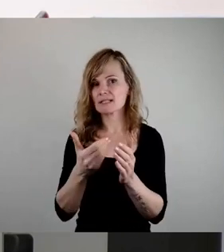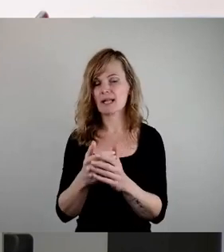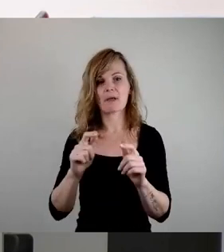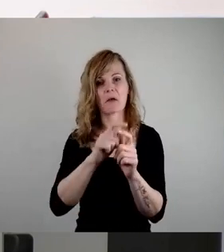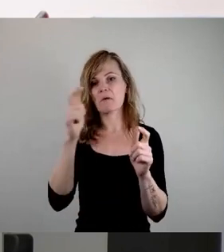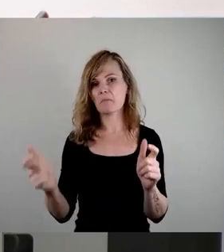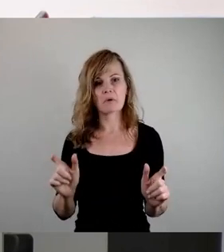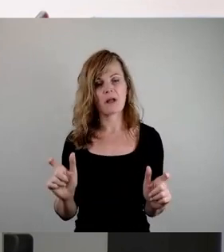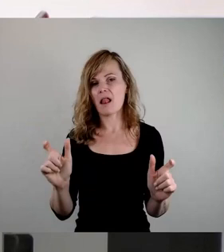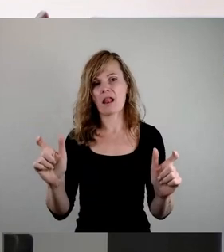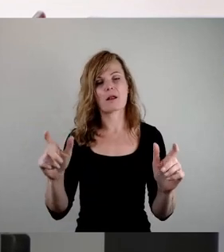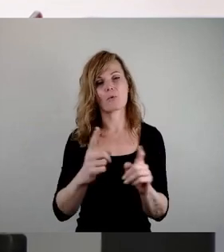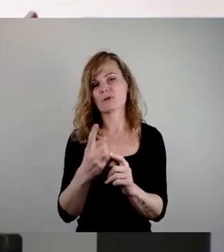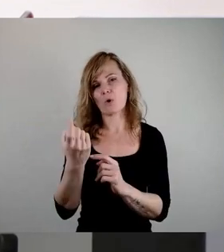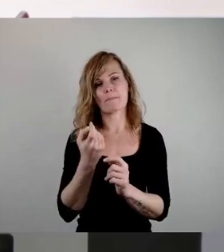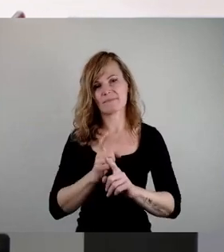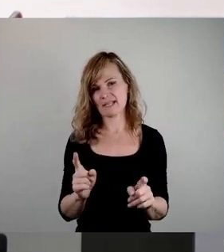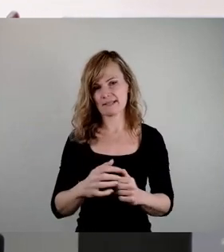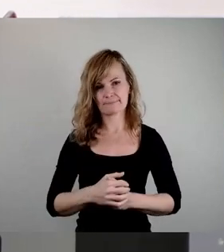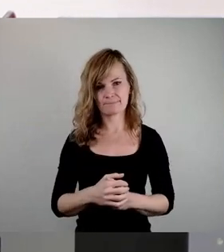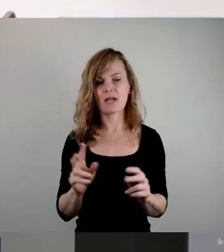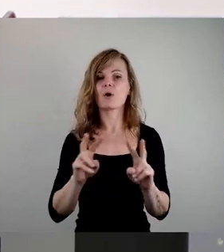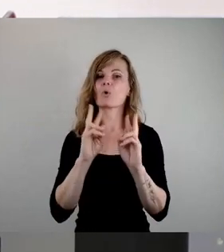nicht. Auch im Umweltausschuss vom